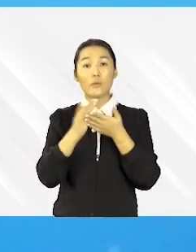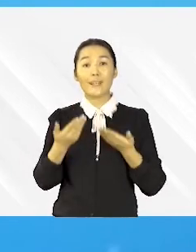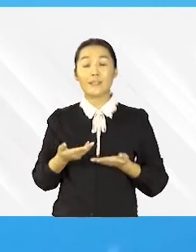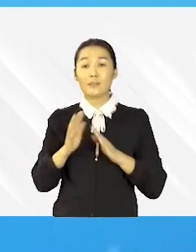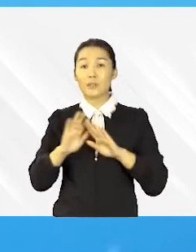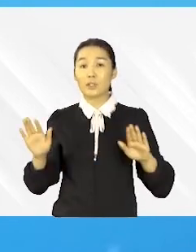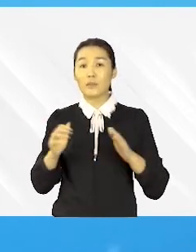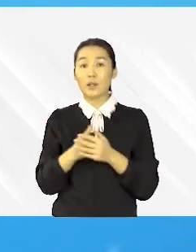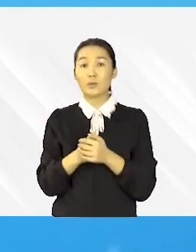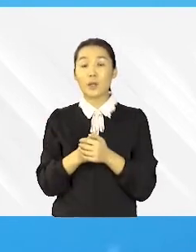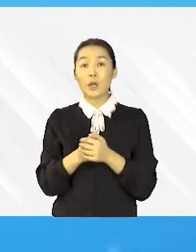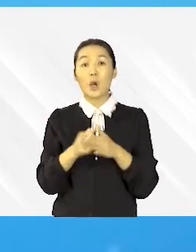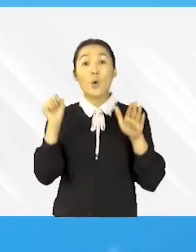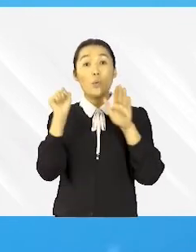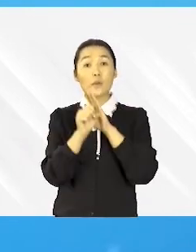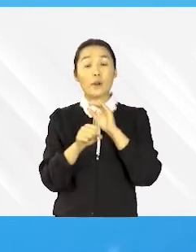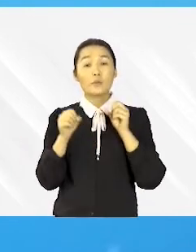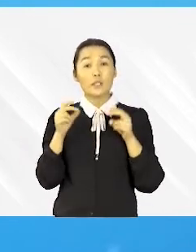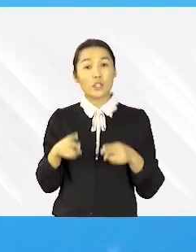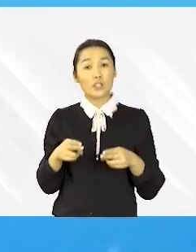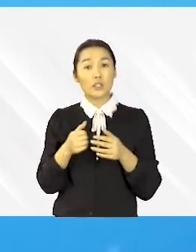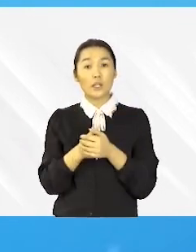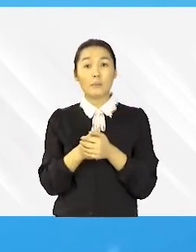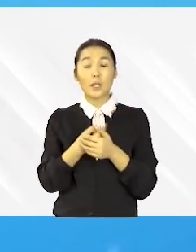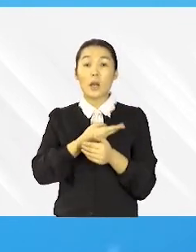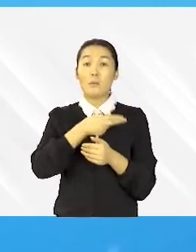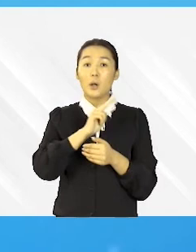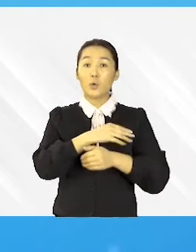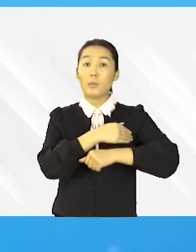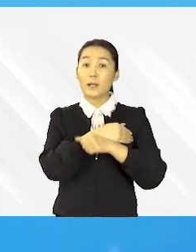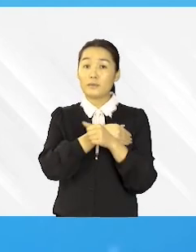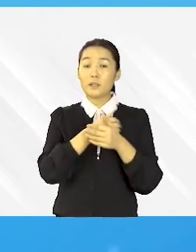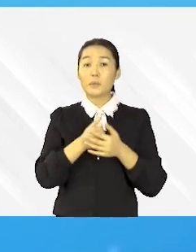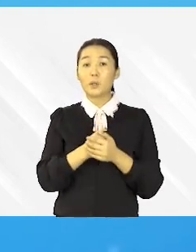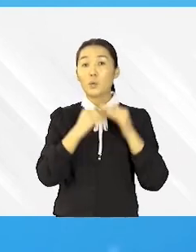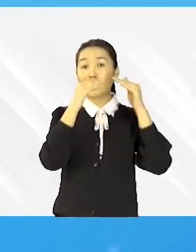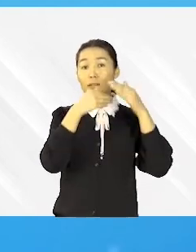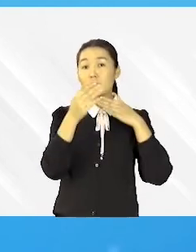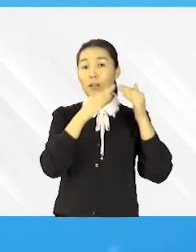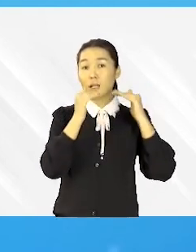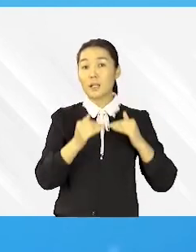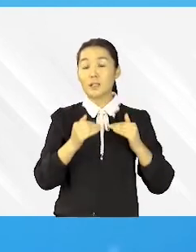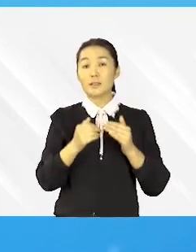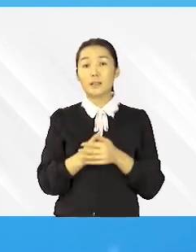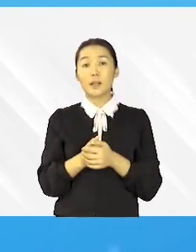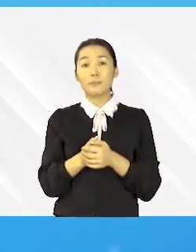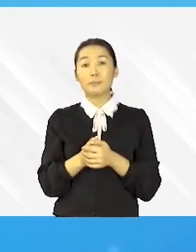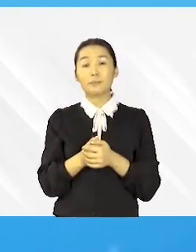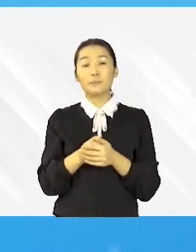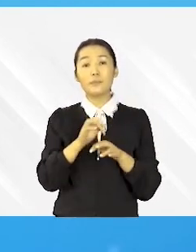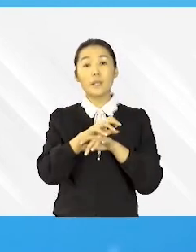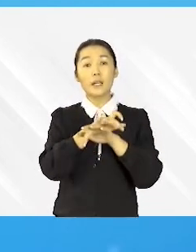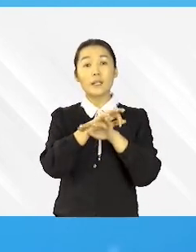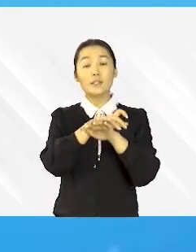хищниками, погибают от влияния низких или высоких температур. Вместе с тем есть определенное количество насекомых,